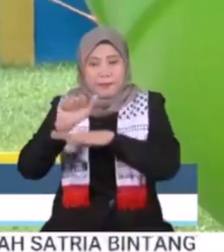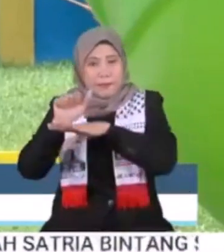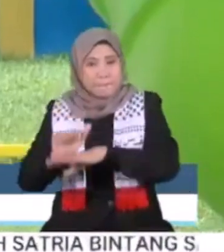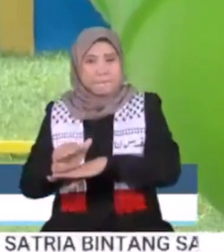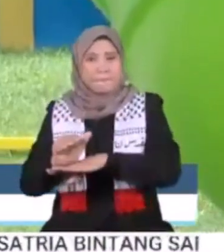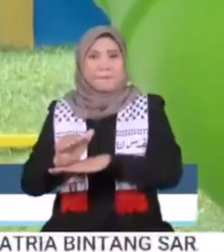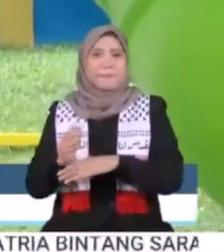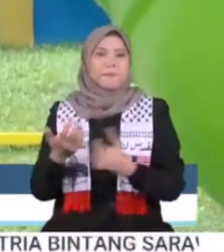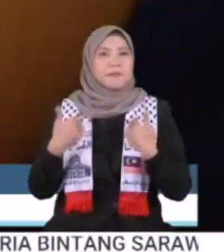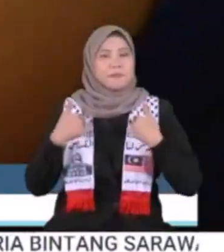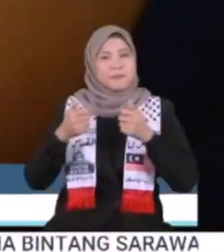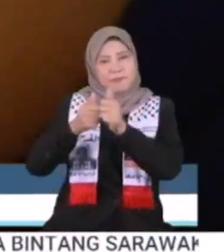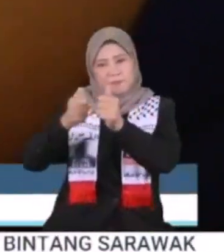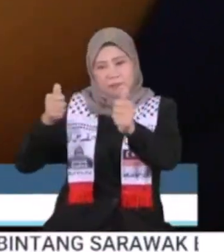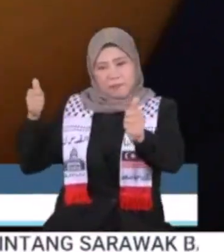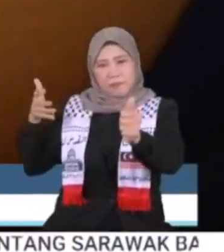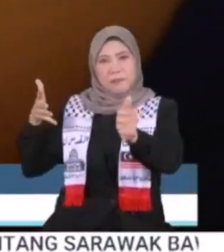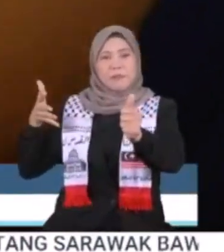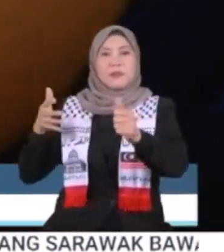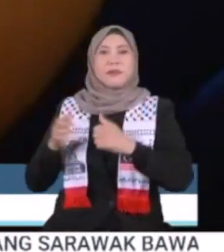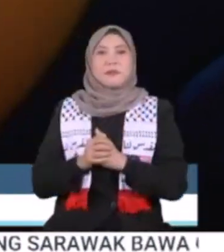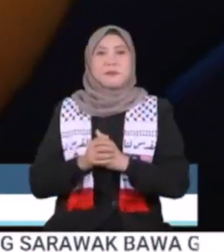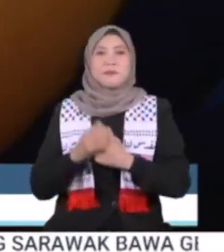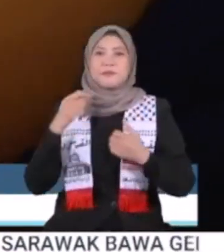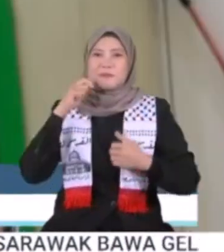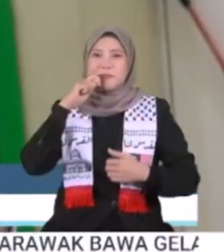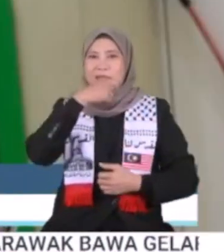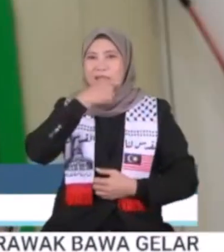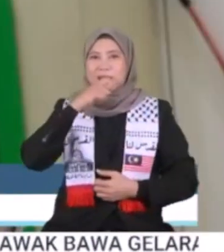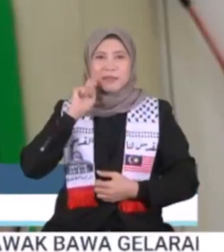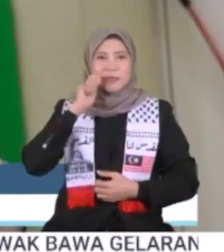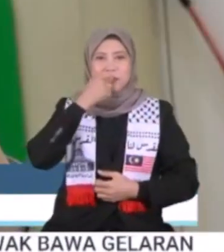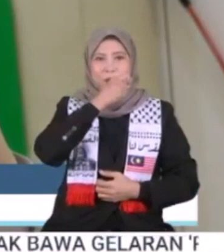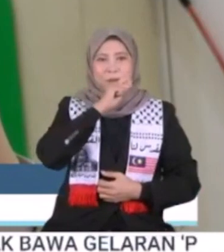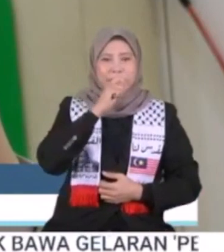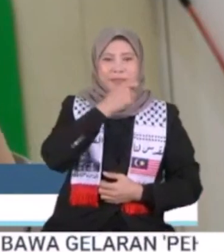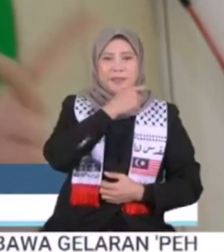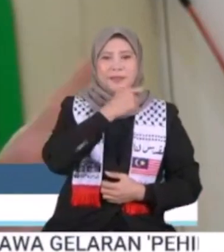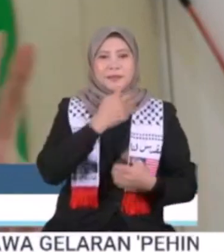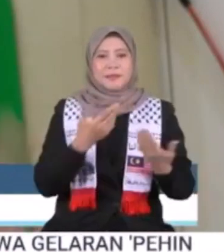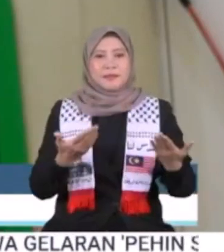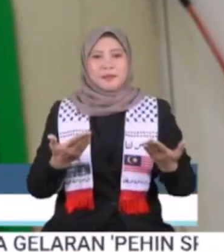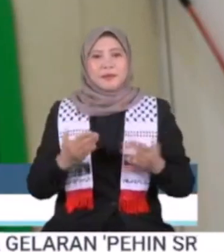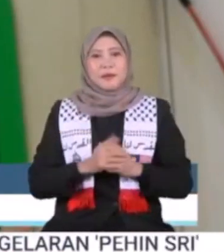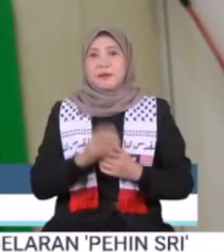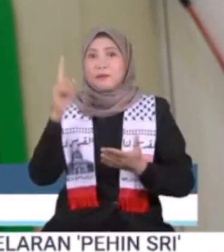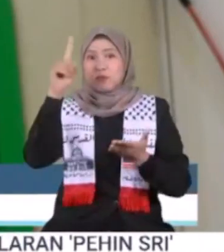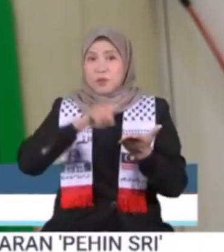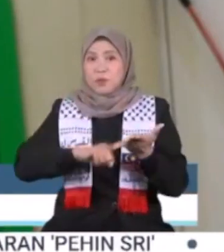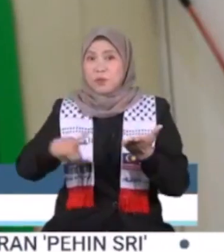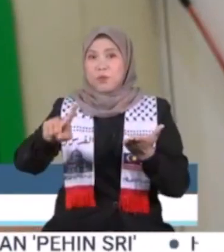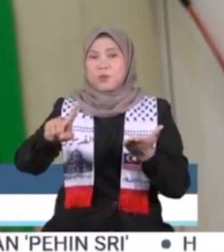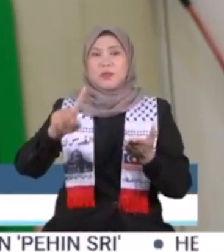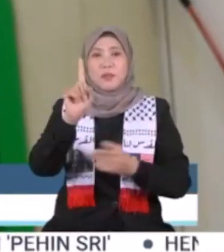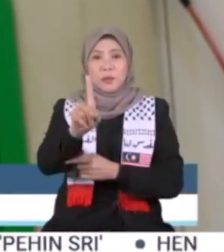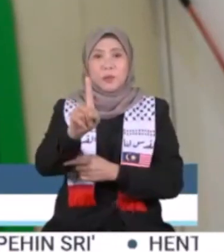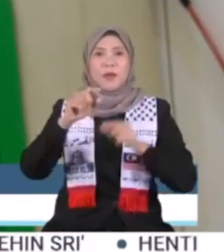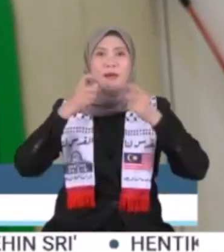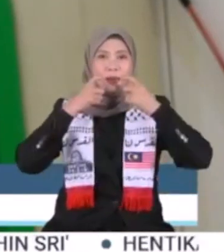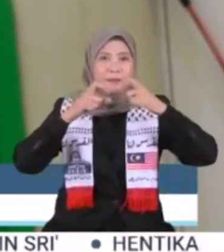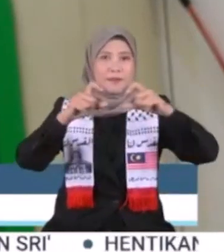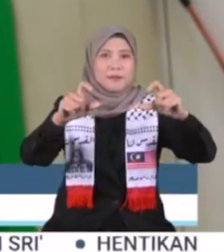ada aceri, kita ada bersugi, kita ada hadis satu minggu, satu hadis